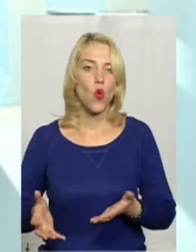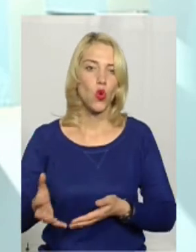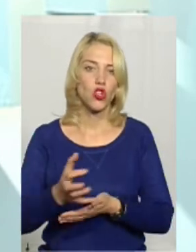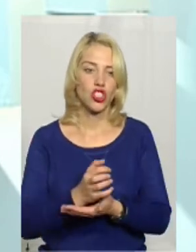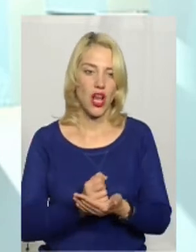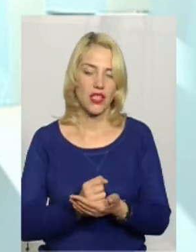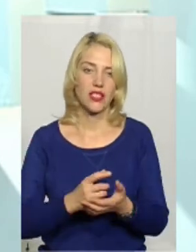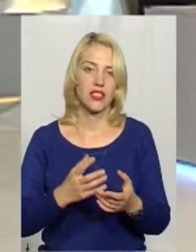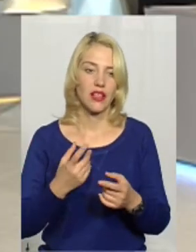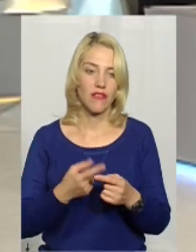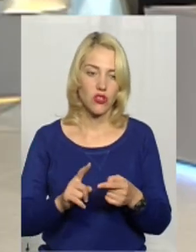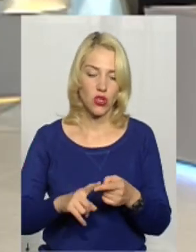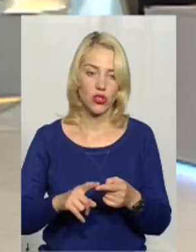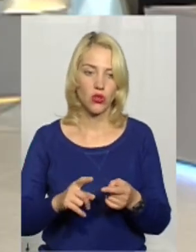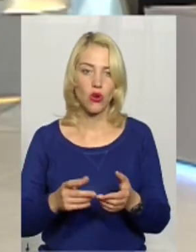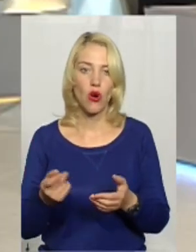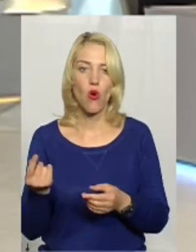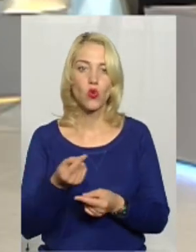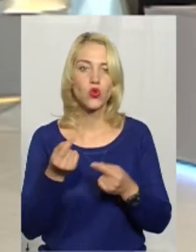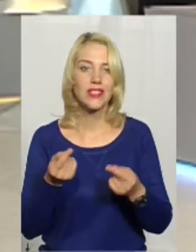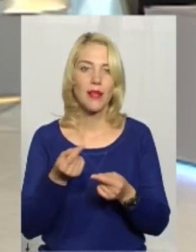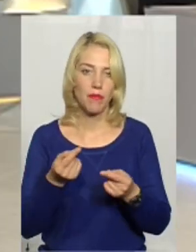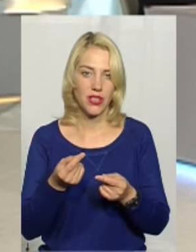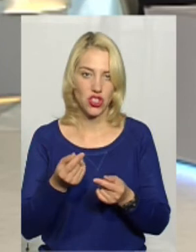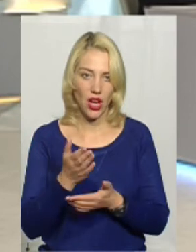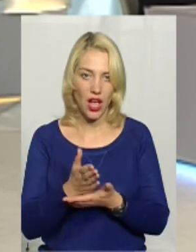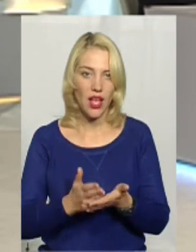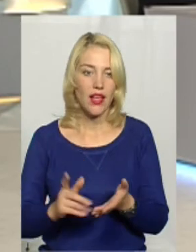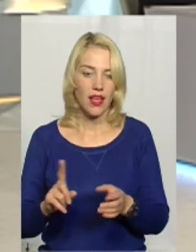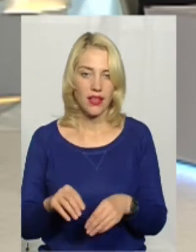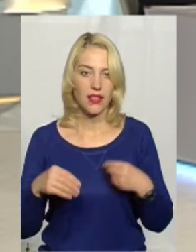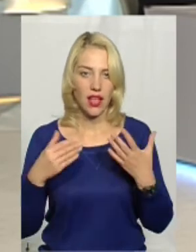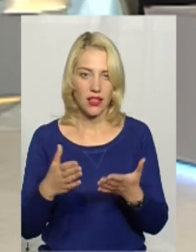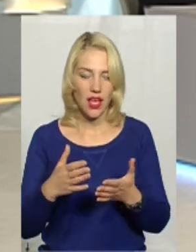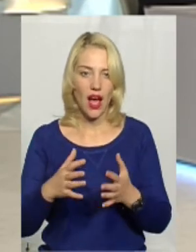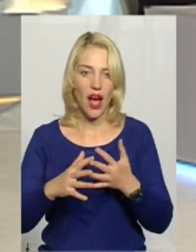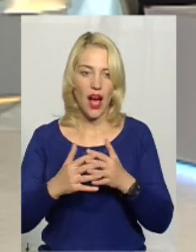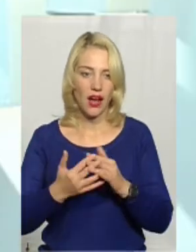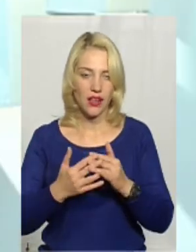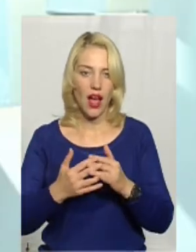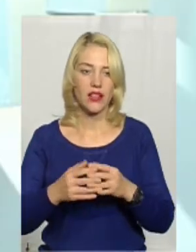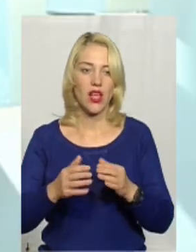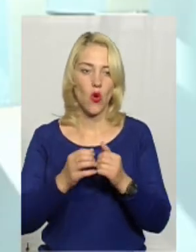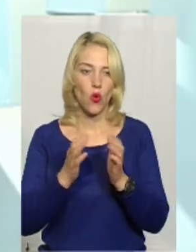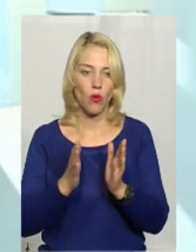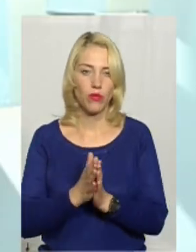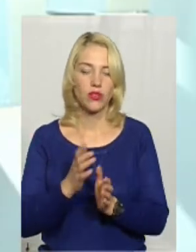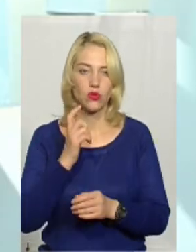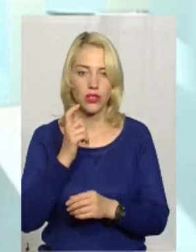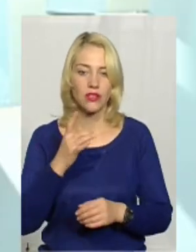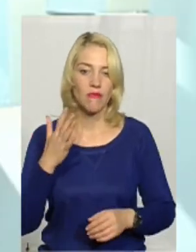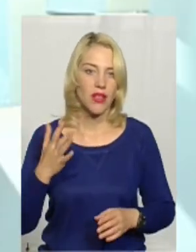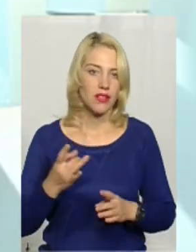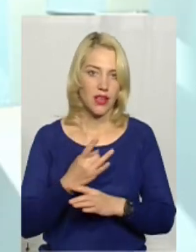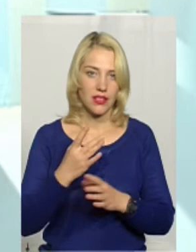урожайність і всього разу того, то його збіжжя, яке видає сьогодні аграрний комплекс України. В 5 разів збільшилася